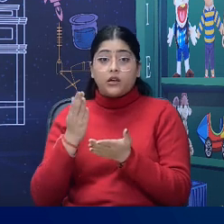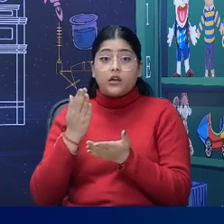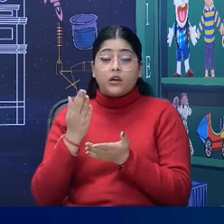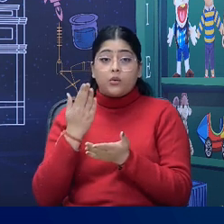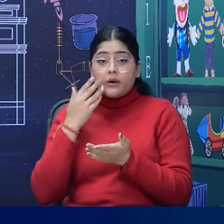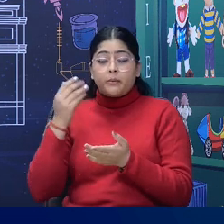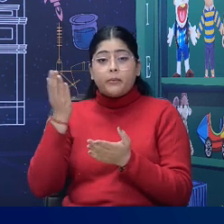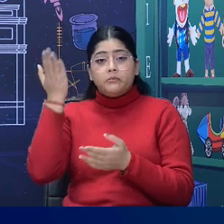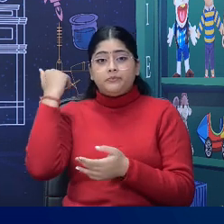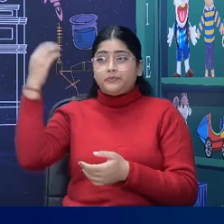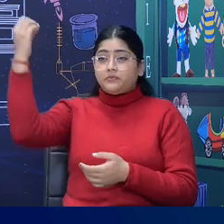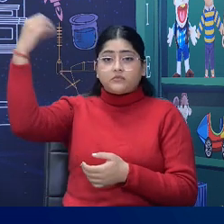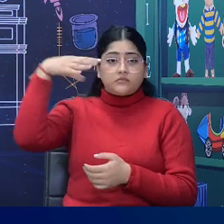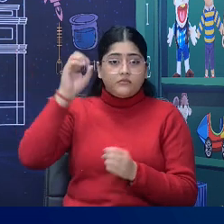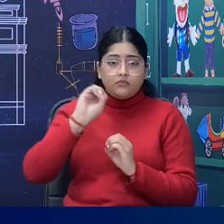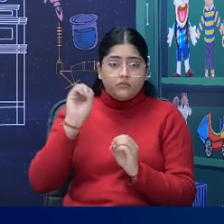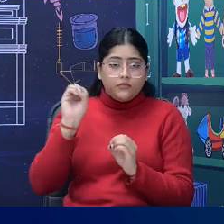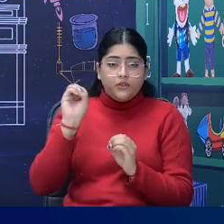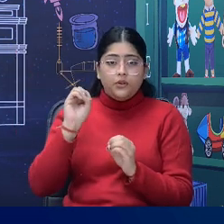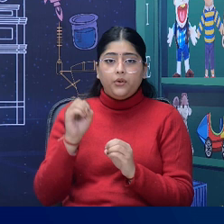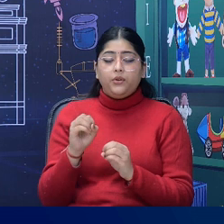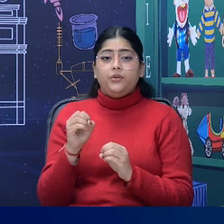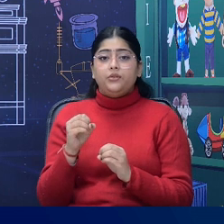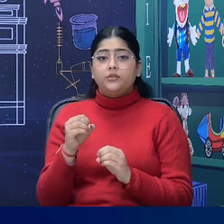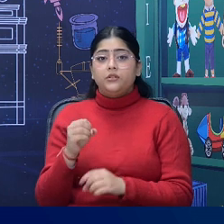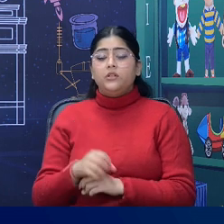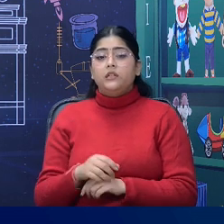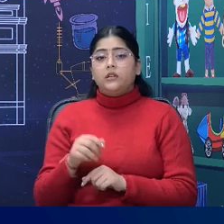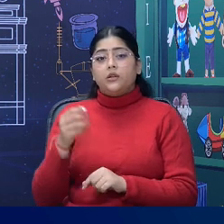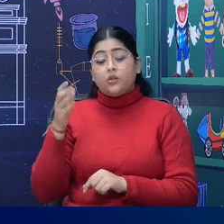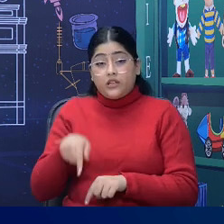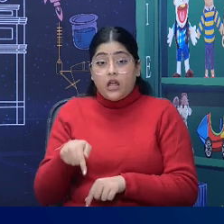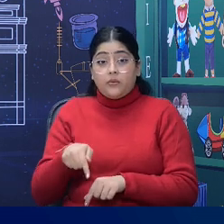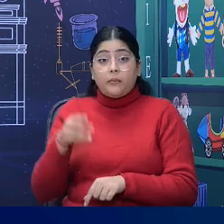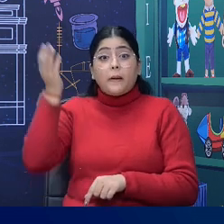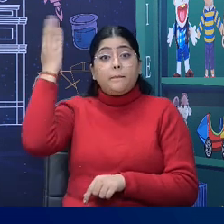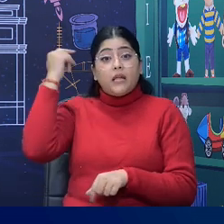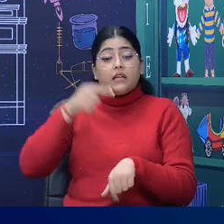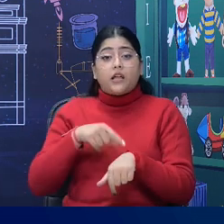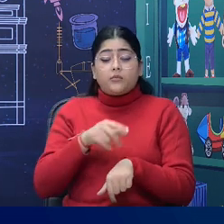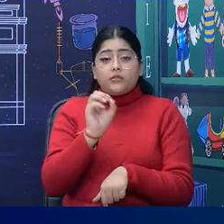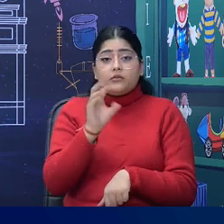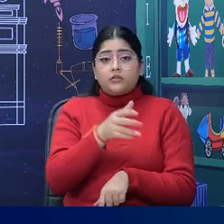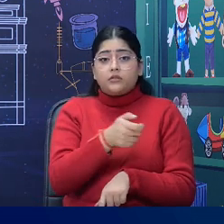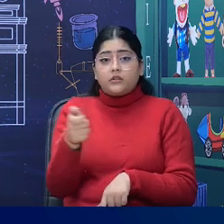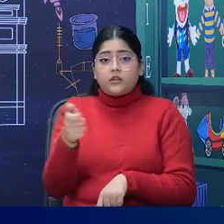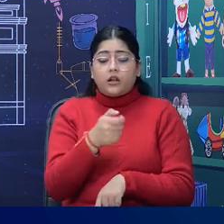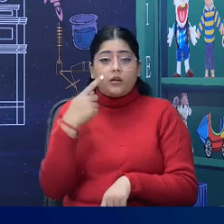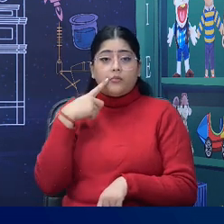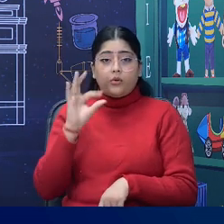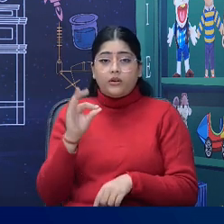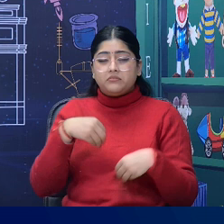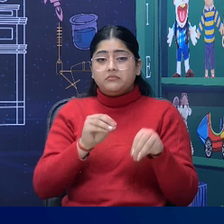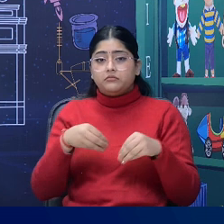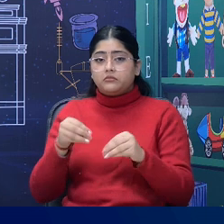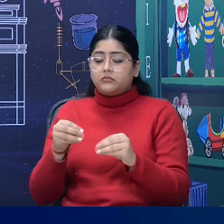जगह जि तरह की स्ट्रीट लाइट्स नहीं होती थी उस समय टॉर्च एक महत्त्वपूर्ण चीज होती थी जी टॉर्च बहुत बेचे जाते थे आजकल तो हम लोग देखते हैं कि हमारे